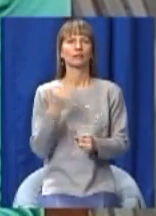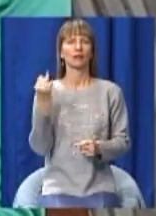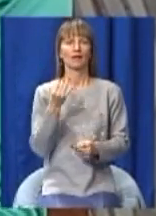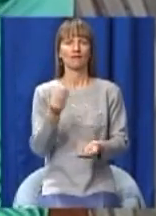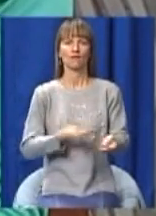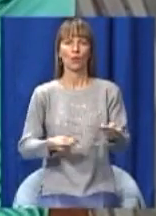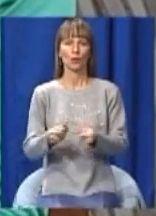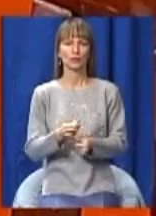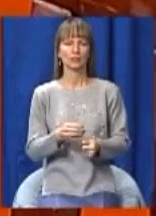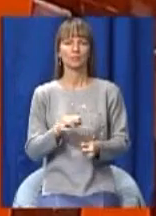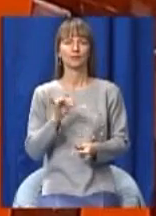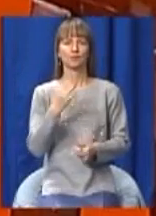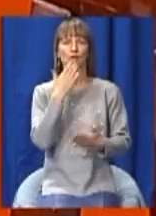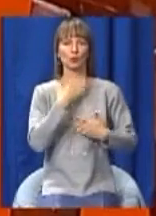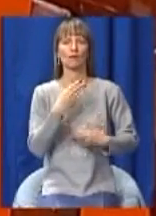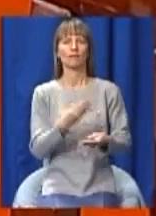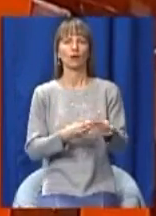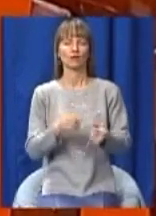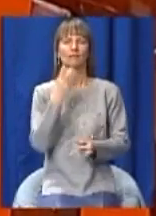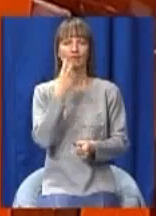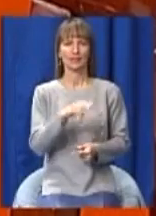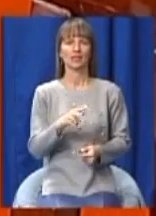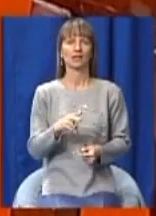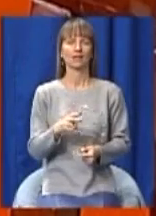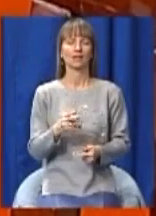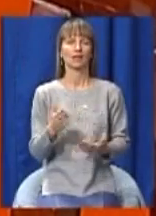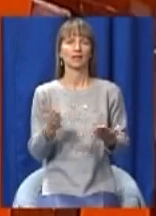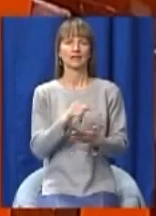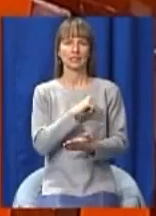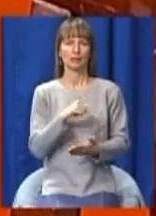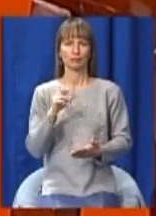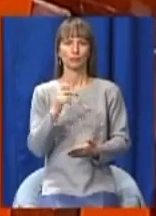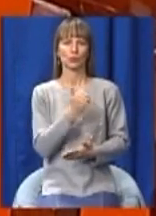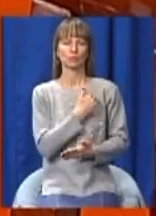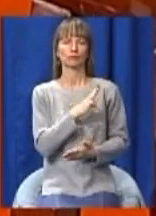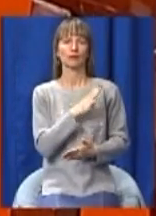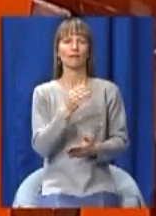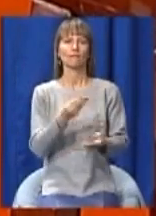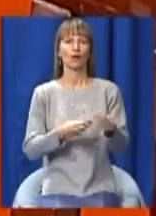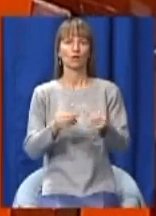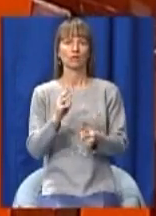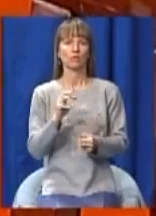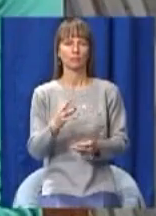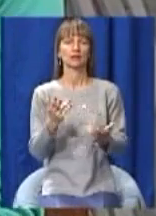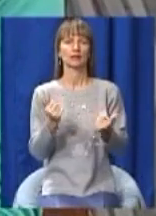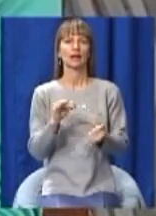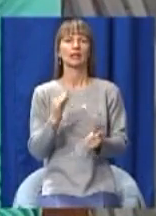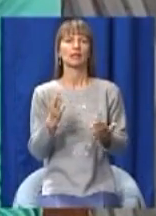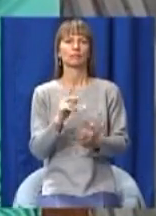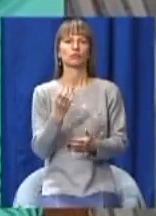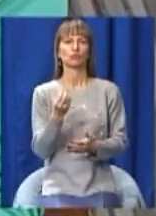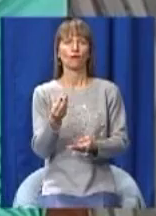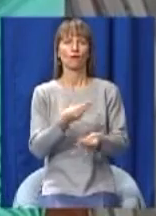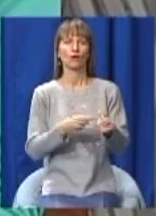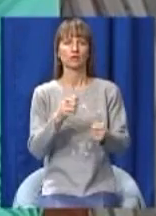фекальных фокусы но у нас на пуль являешь фокусы так барджелло олег самом хотела будет фокусником и эти фокусы